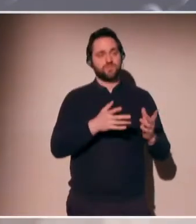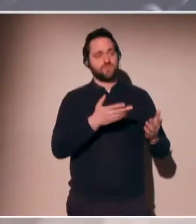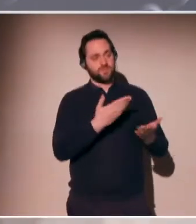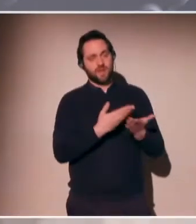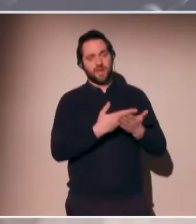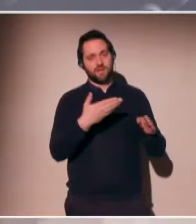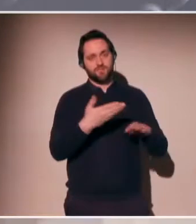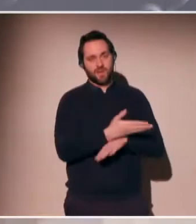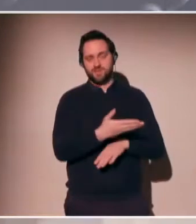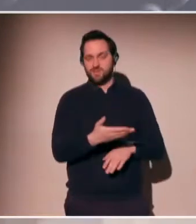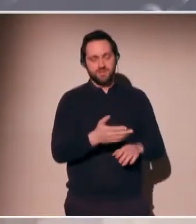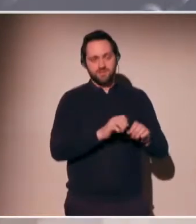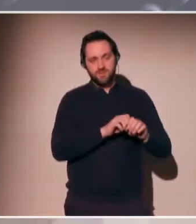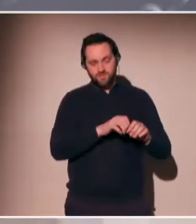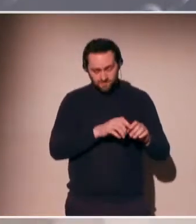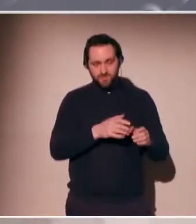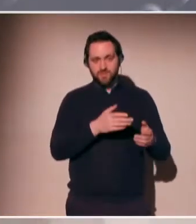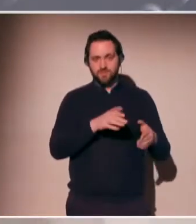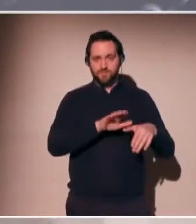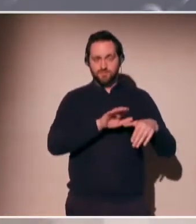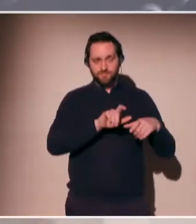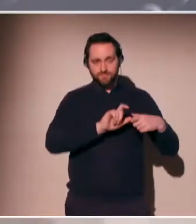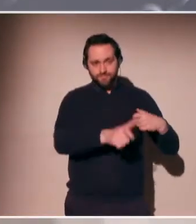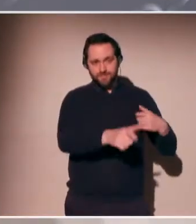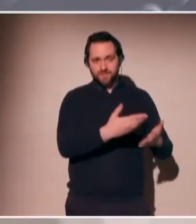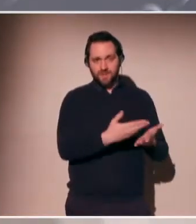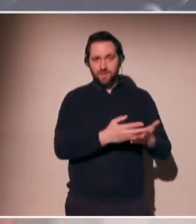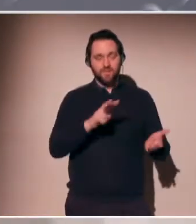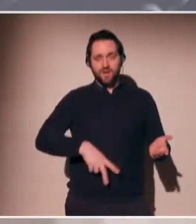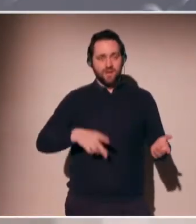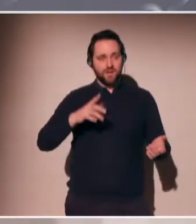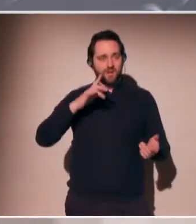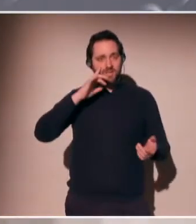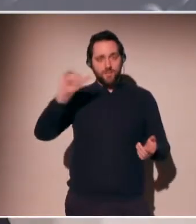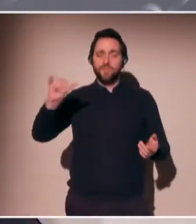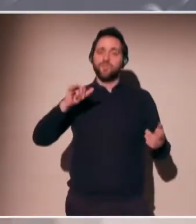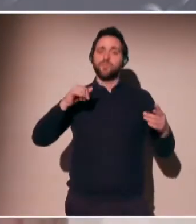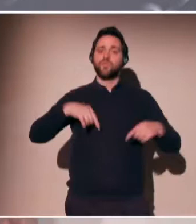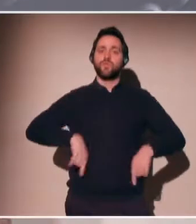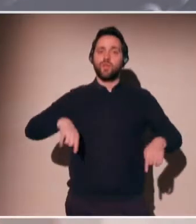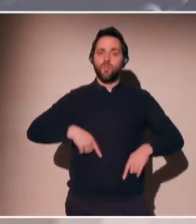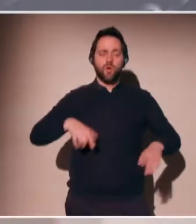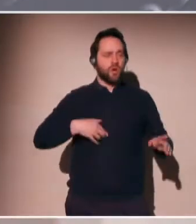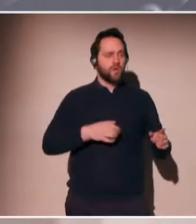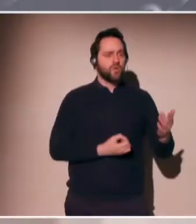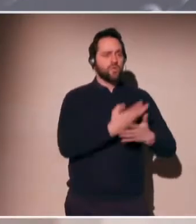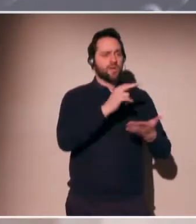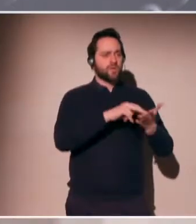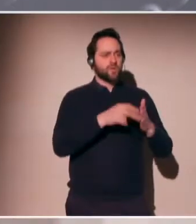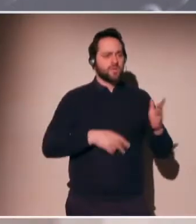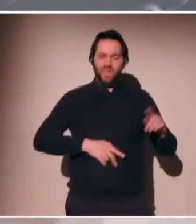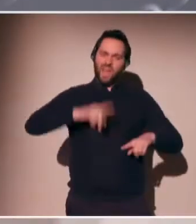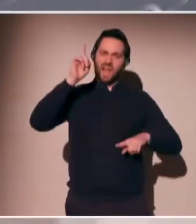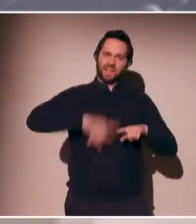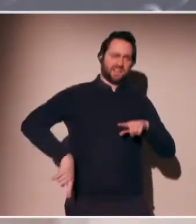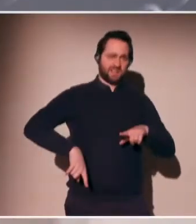je n'ai jamais vu ou étudié un gouvernement qui soit capable de résister à cette force-là pendant suffisamment longtemps. Et dans l'absolu, c'est plutôt